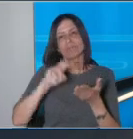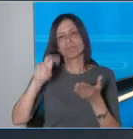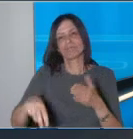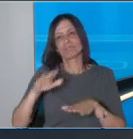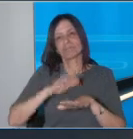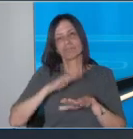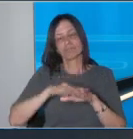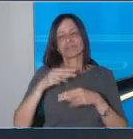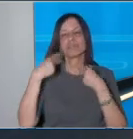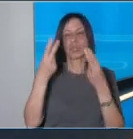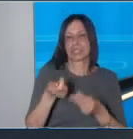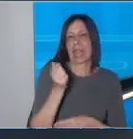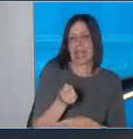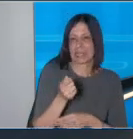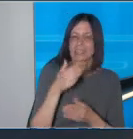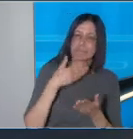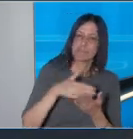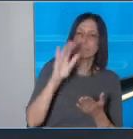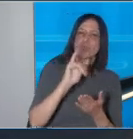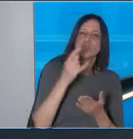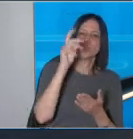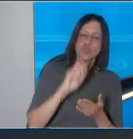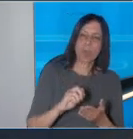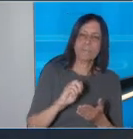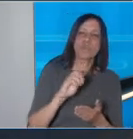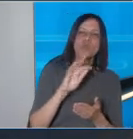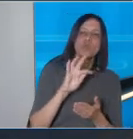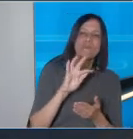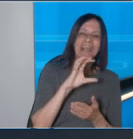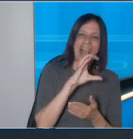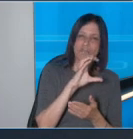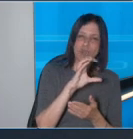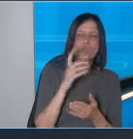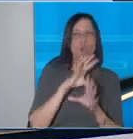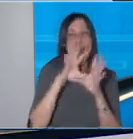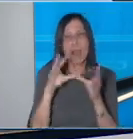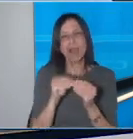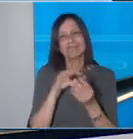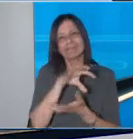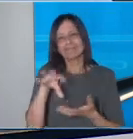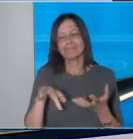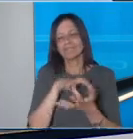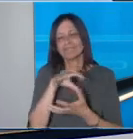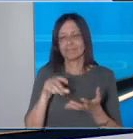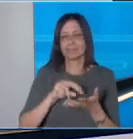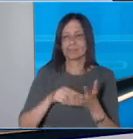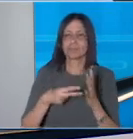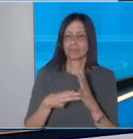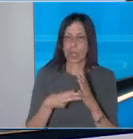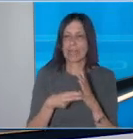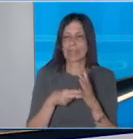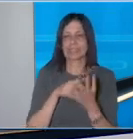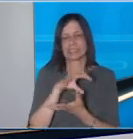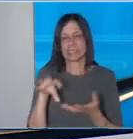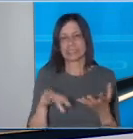חוזר לכנסת, מדיחים את יום טוב כלפון. כל המערכת הפוליטית רוגשת וסוערת, צריך לומר, שעה עד כניסת השבת, זה